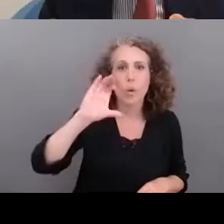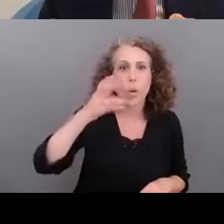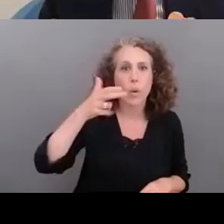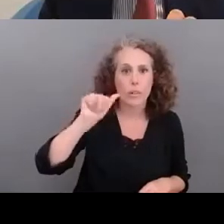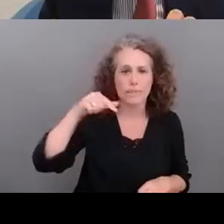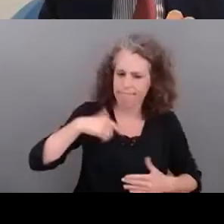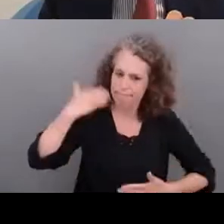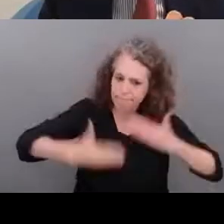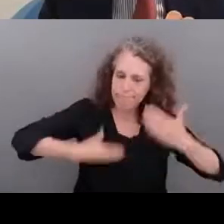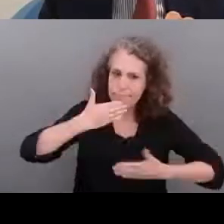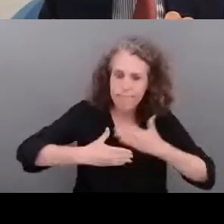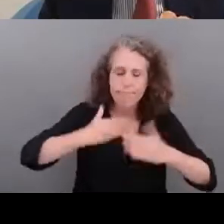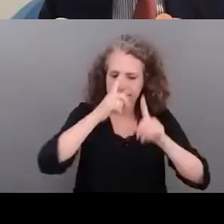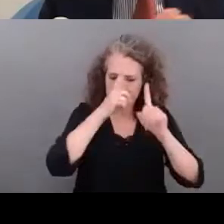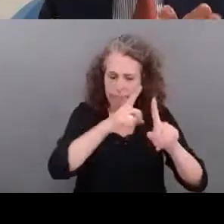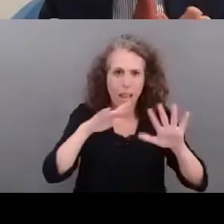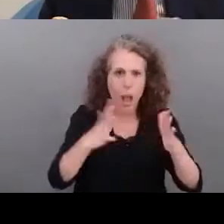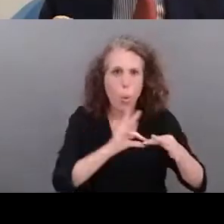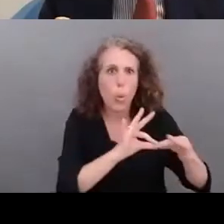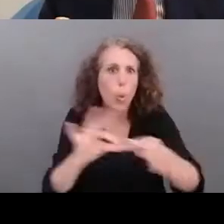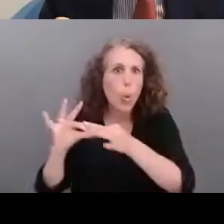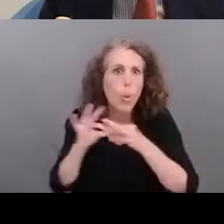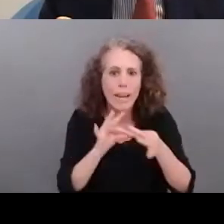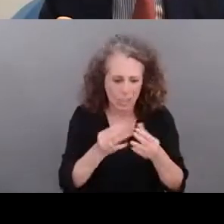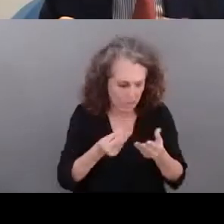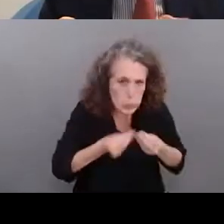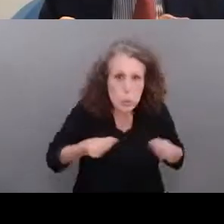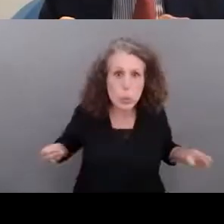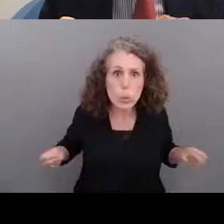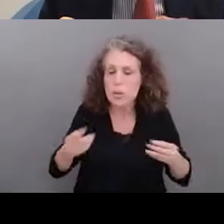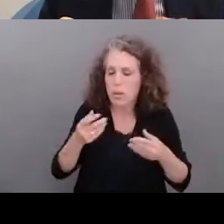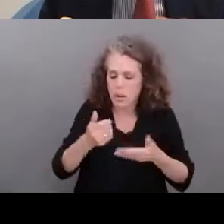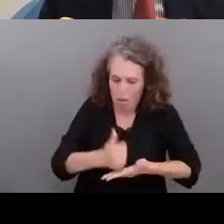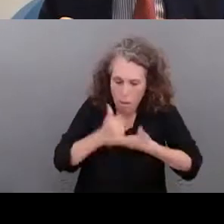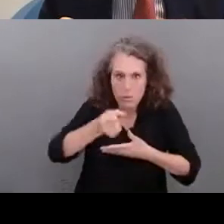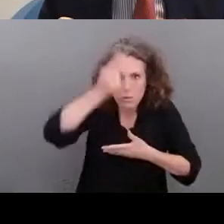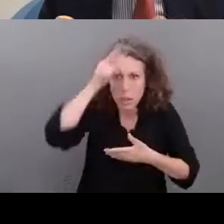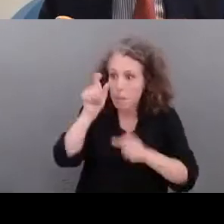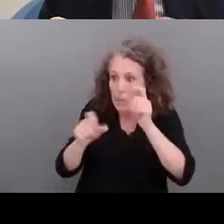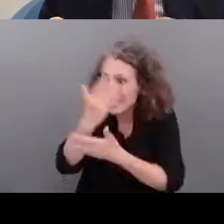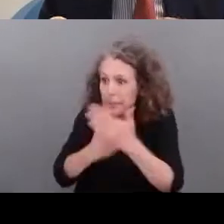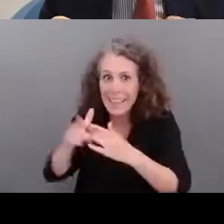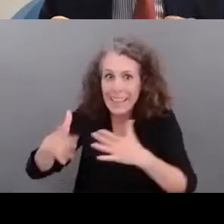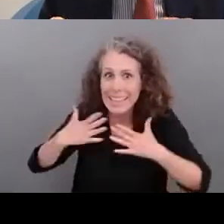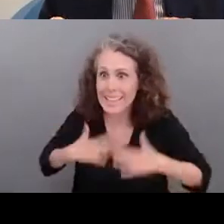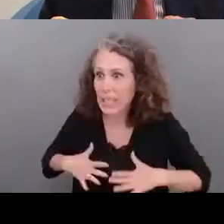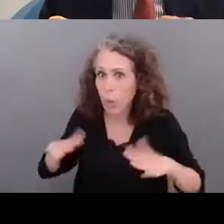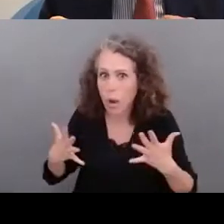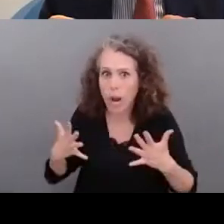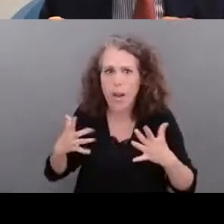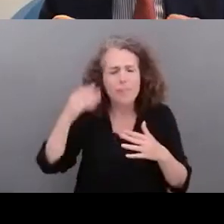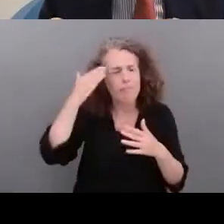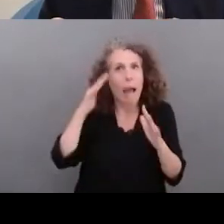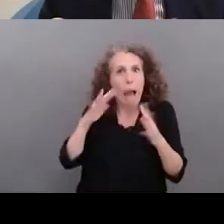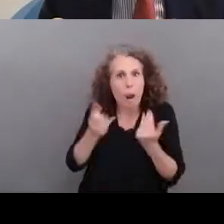d'essayer d'améliorer nos outils de planification et de coordination pour mieux comprendre ce dont les personnes en situation de handicap ont besoin